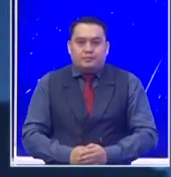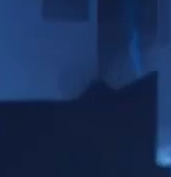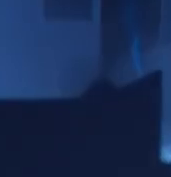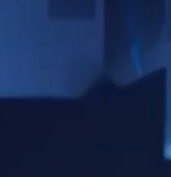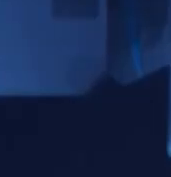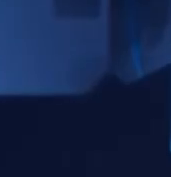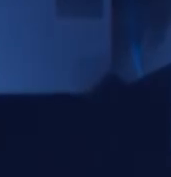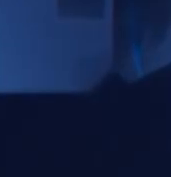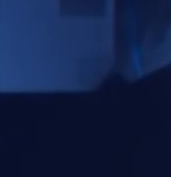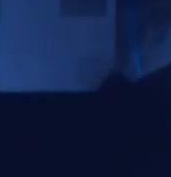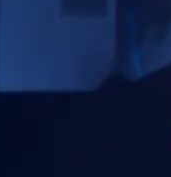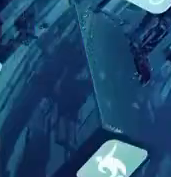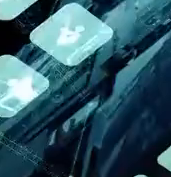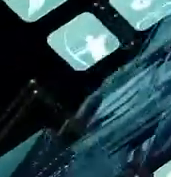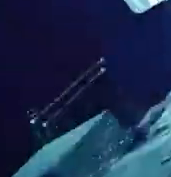тон курган